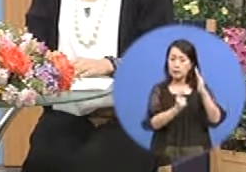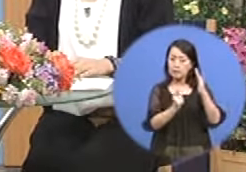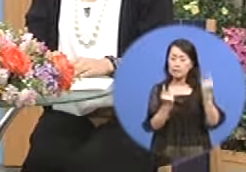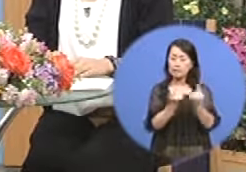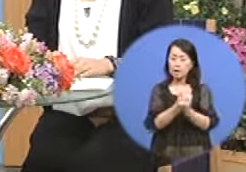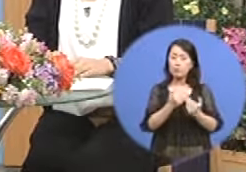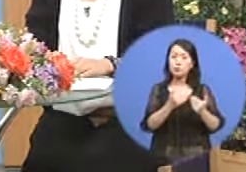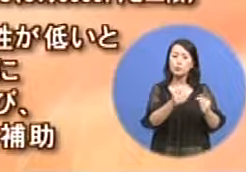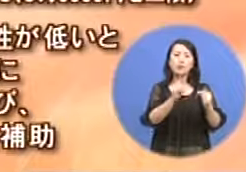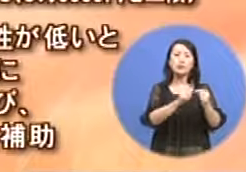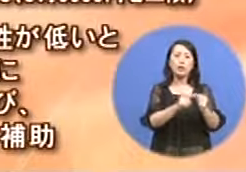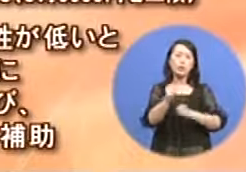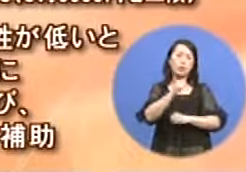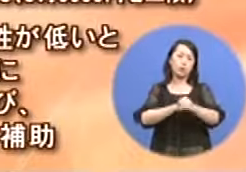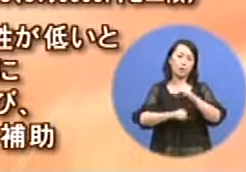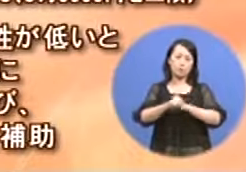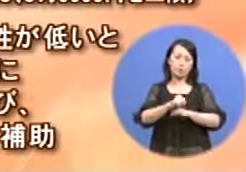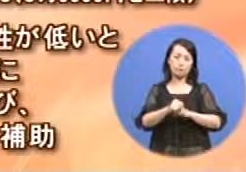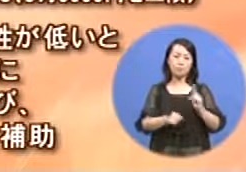みです。